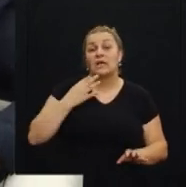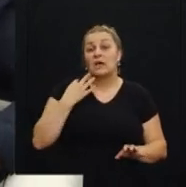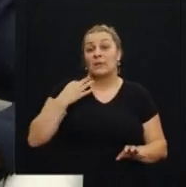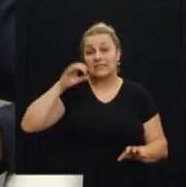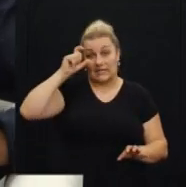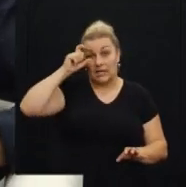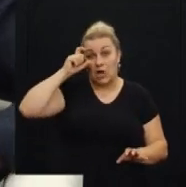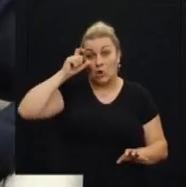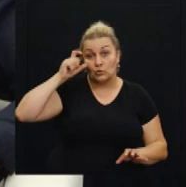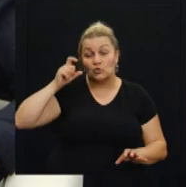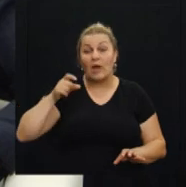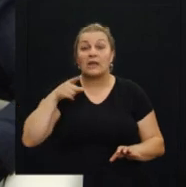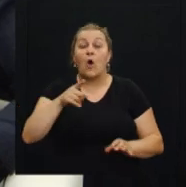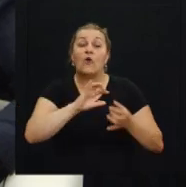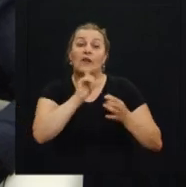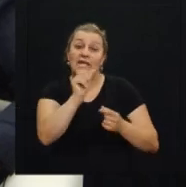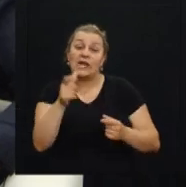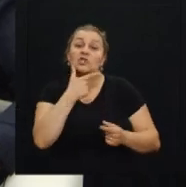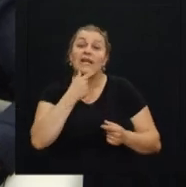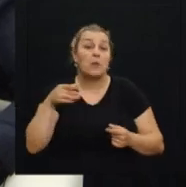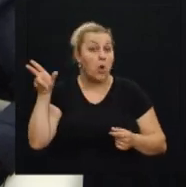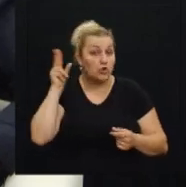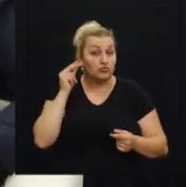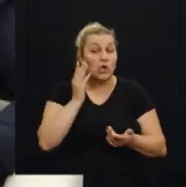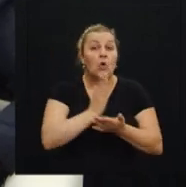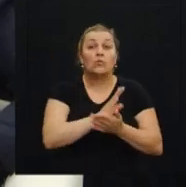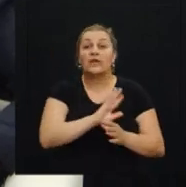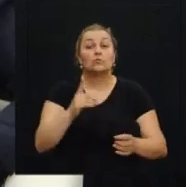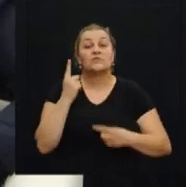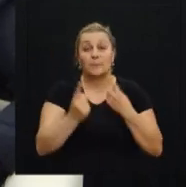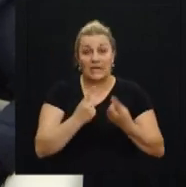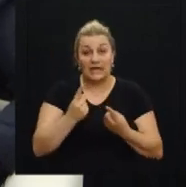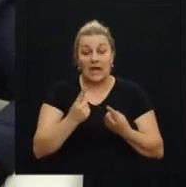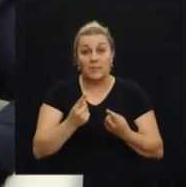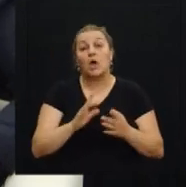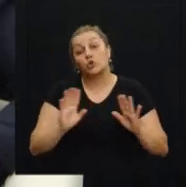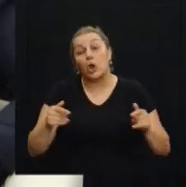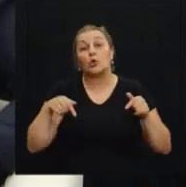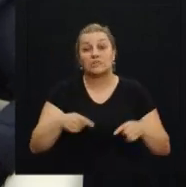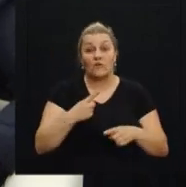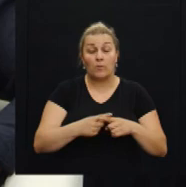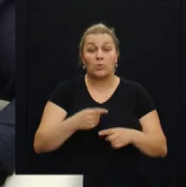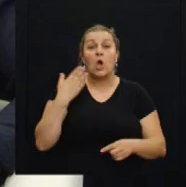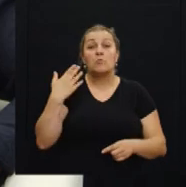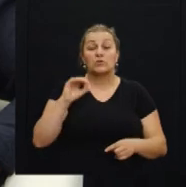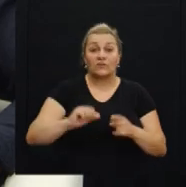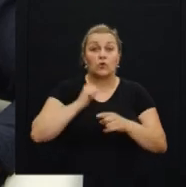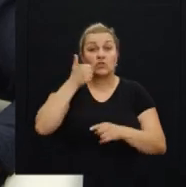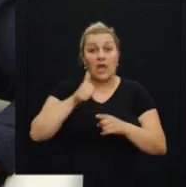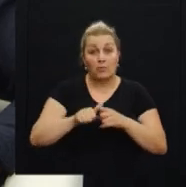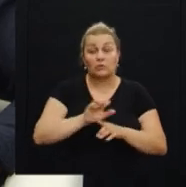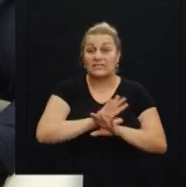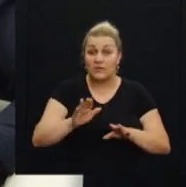predsjednik, a te riječi lijepo je čuti uvijek i u svim prigodama. Toliko za ovaj put, pozdrav još jedan put svima, a na